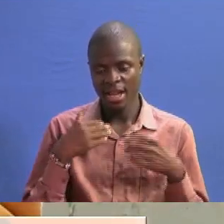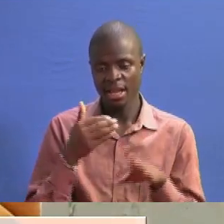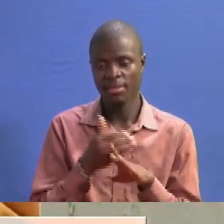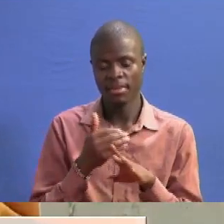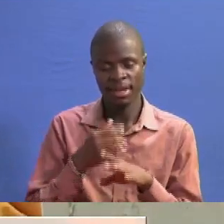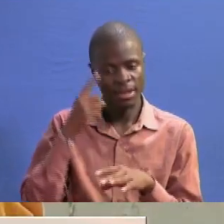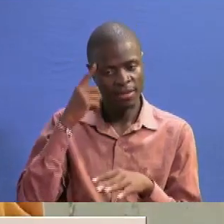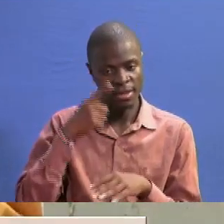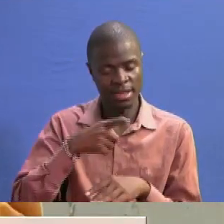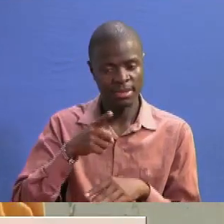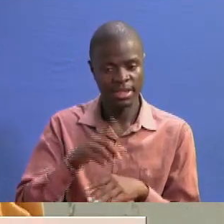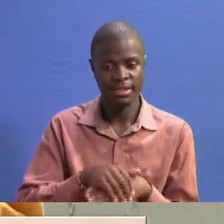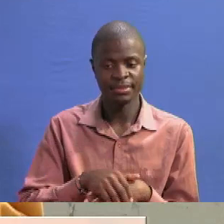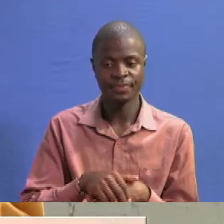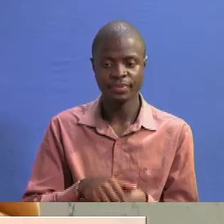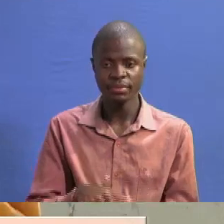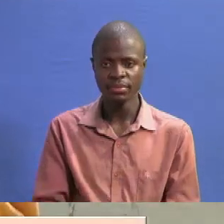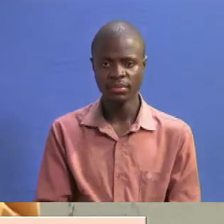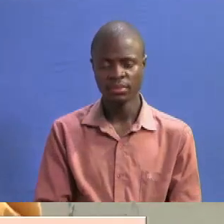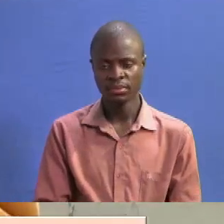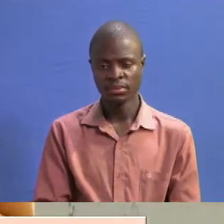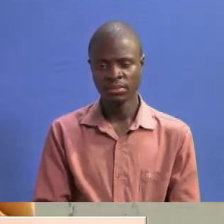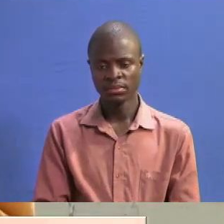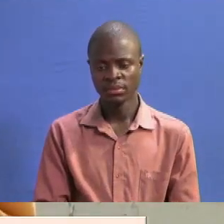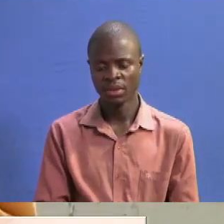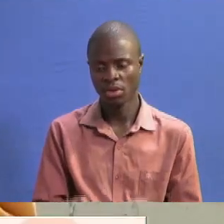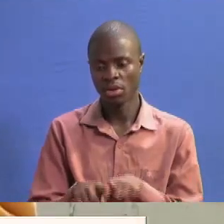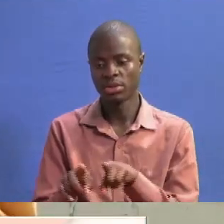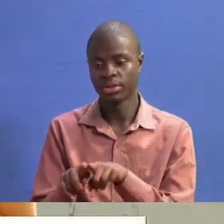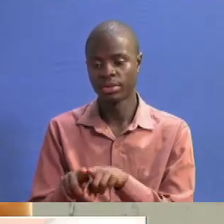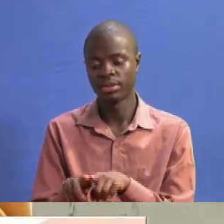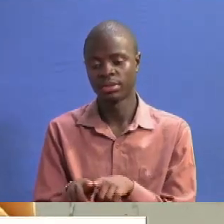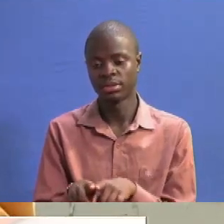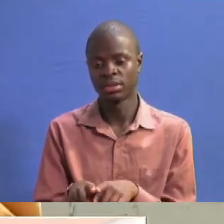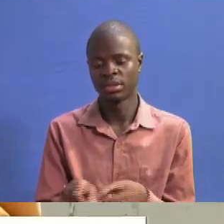vifaa vingine ambavyo unaweza kutumia hata nyumbani mwako. Pia kwa kiasi fulani